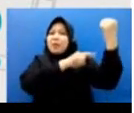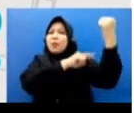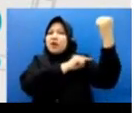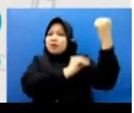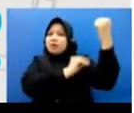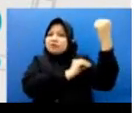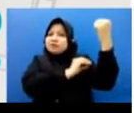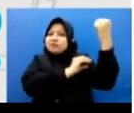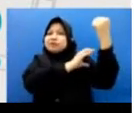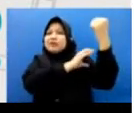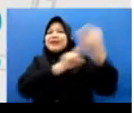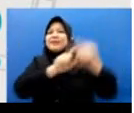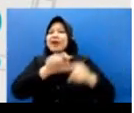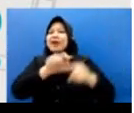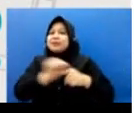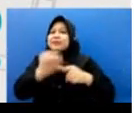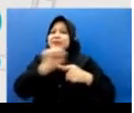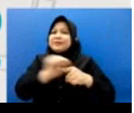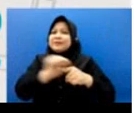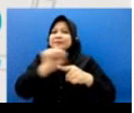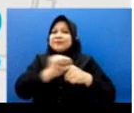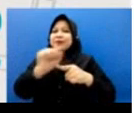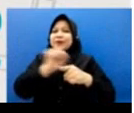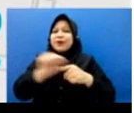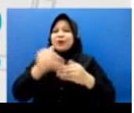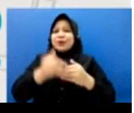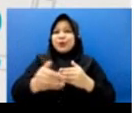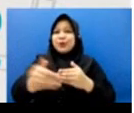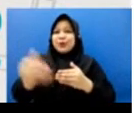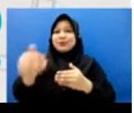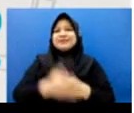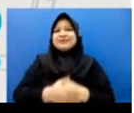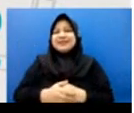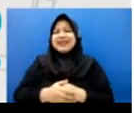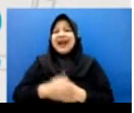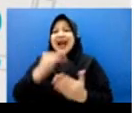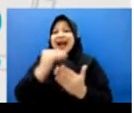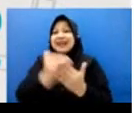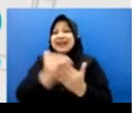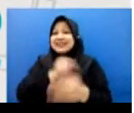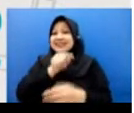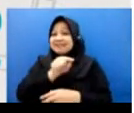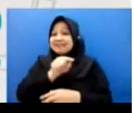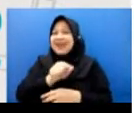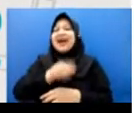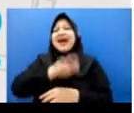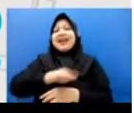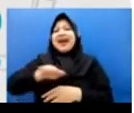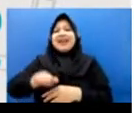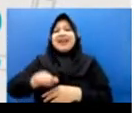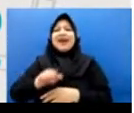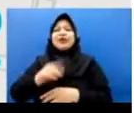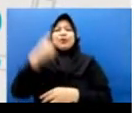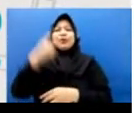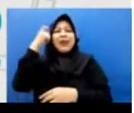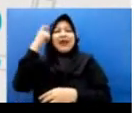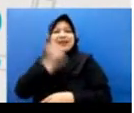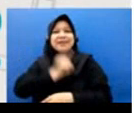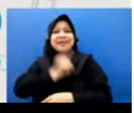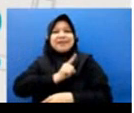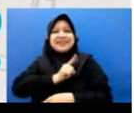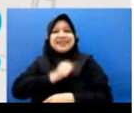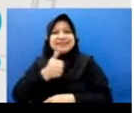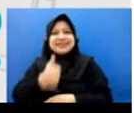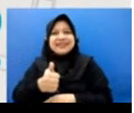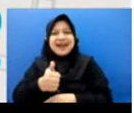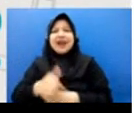Nah, saya sudah mencoba menilai itu dan melihatnya seperti tadi. Anak-anak sudah mulai bisa mandiri belajar, tanpa lagi harus disuapin, gitu